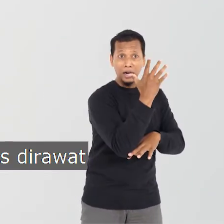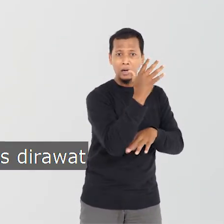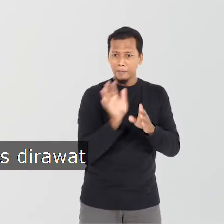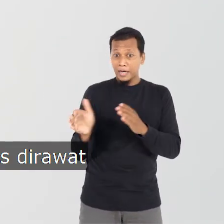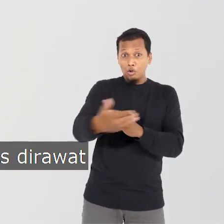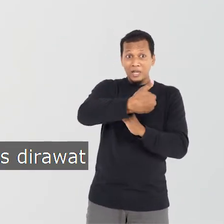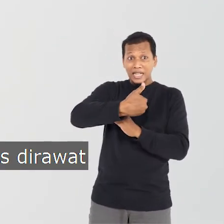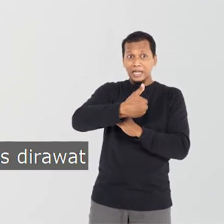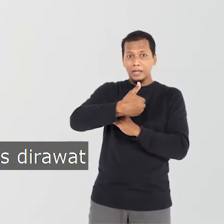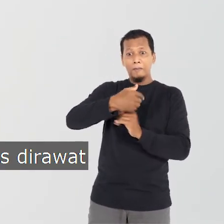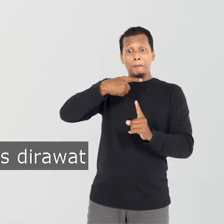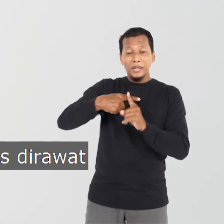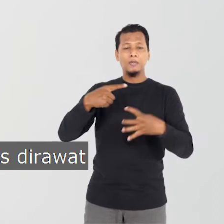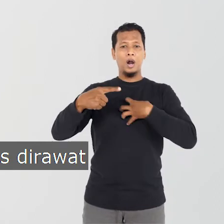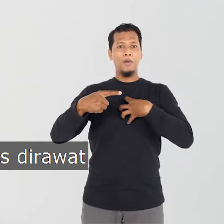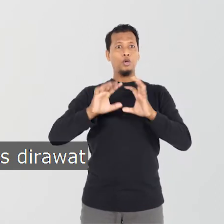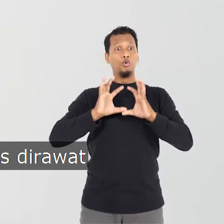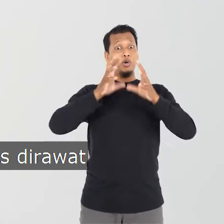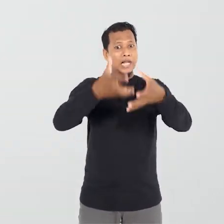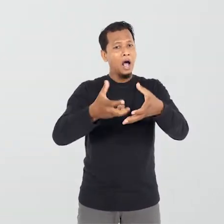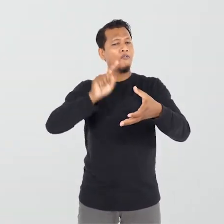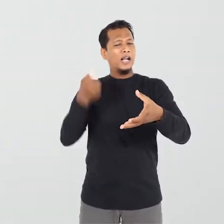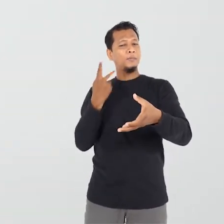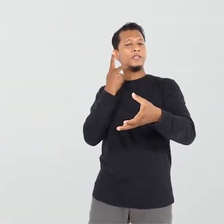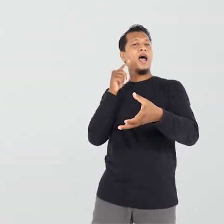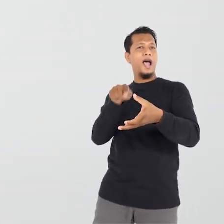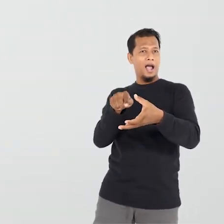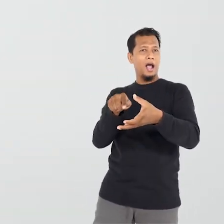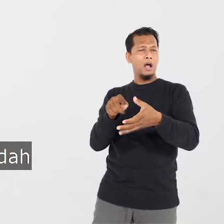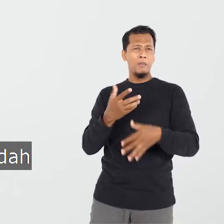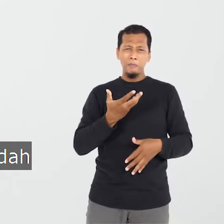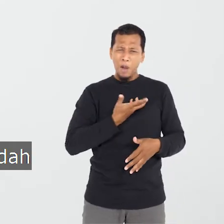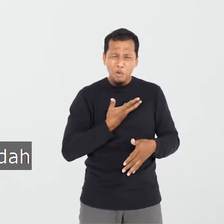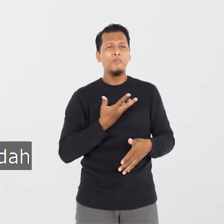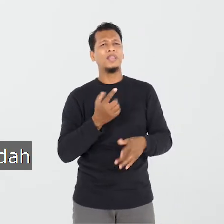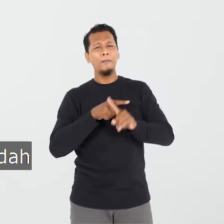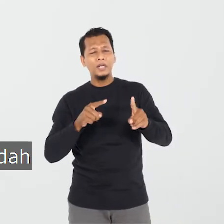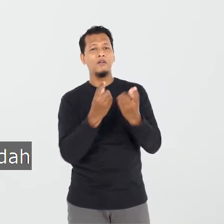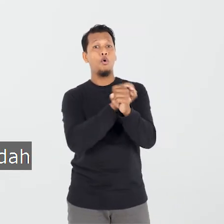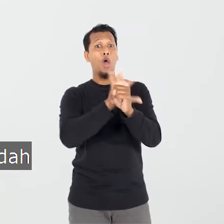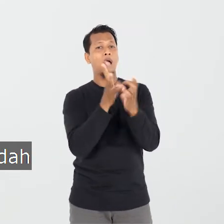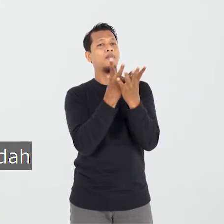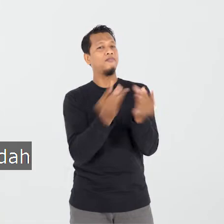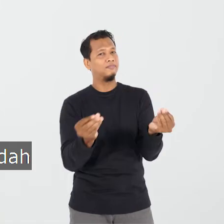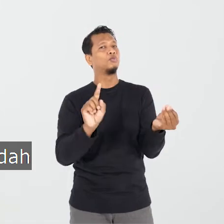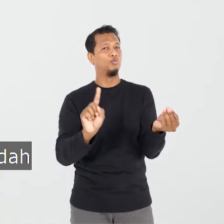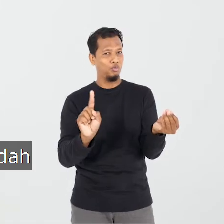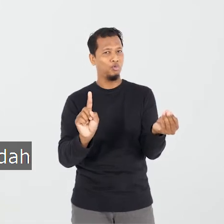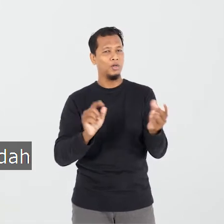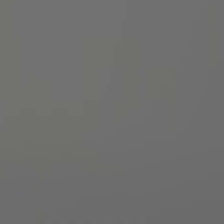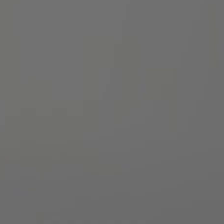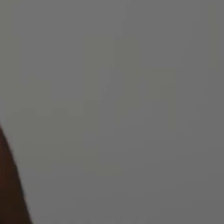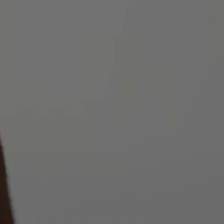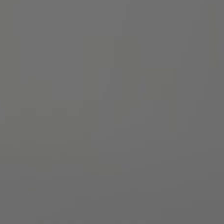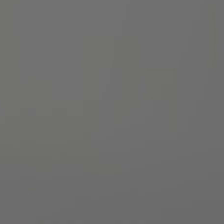dia juga berfungsi sebagai paru-paru dunia kan, jadi harus dirawat. Pak, tapi setahu aku buat wisata. Pengennya sih gitu, tapi nunggu corona kelar dulu